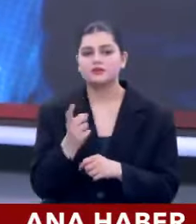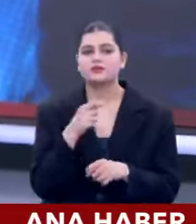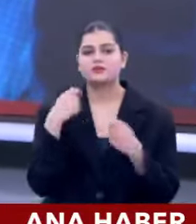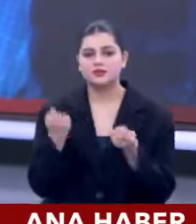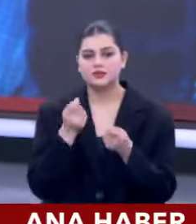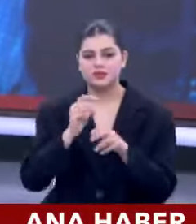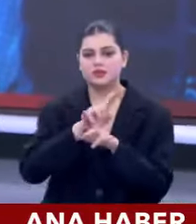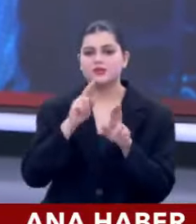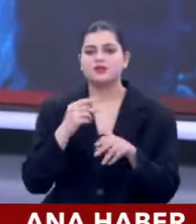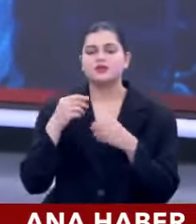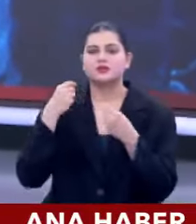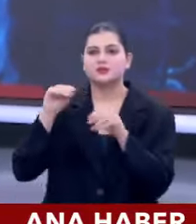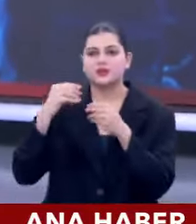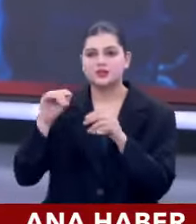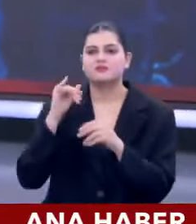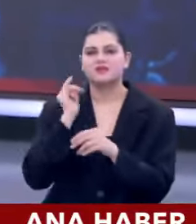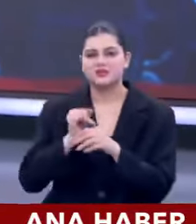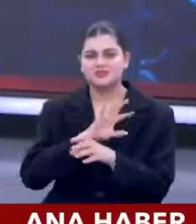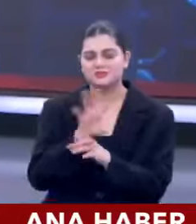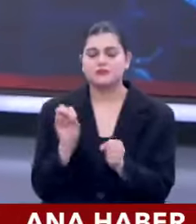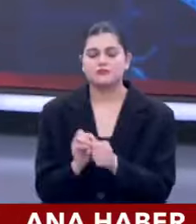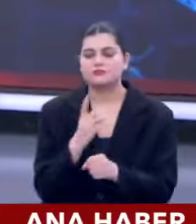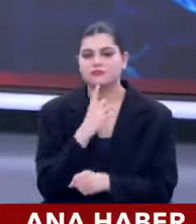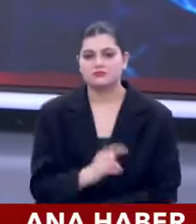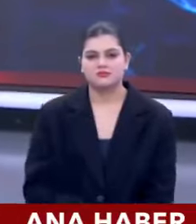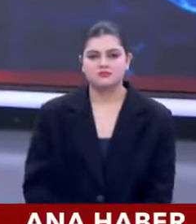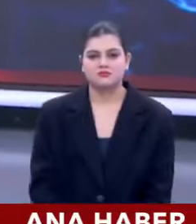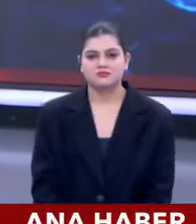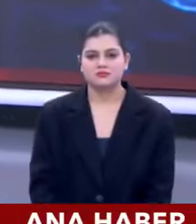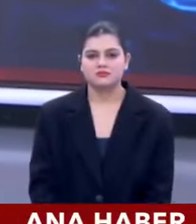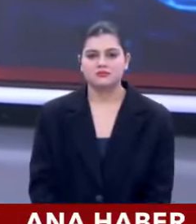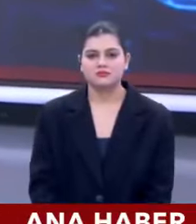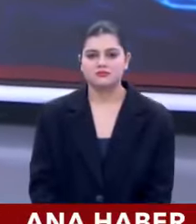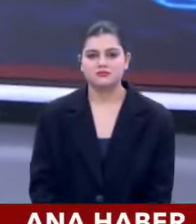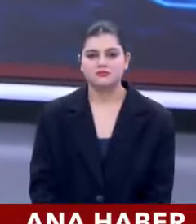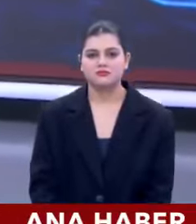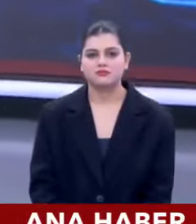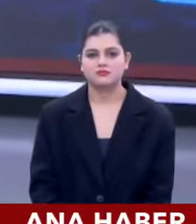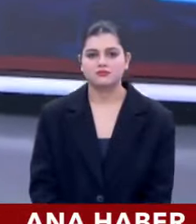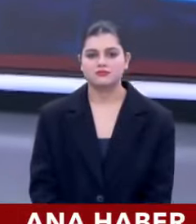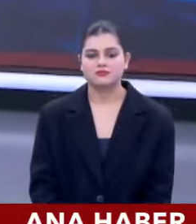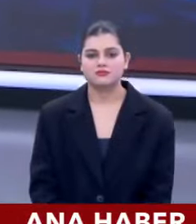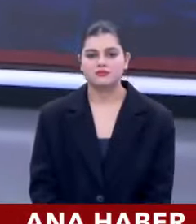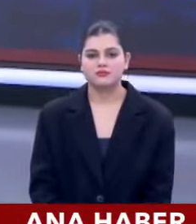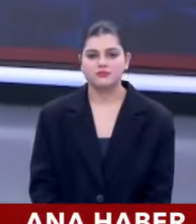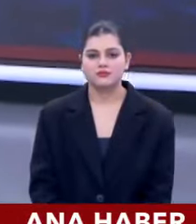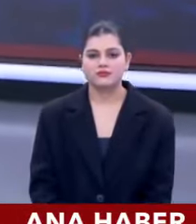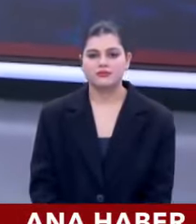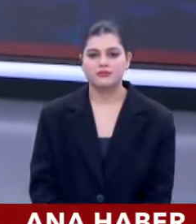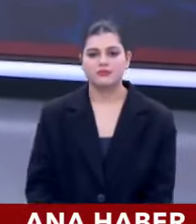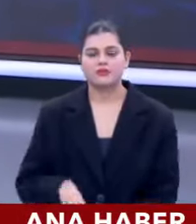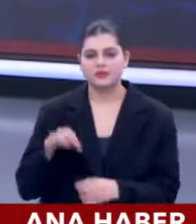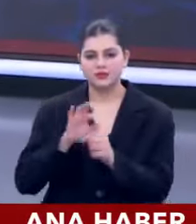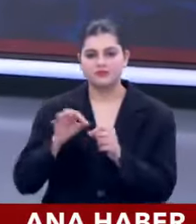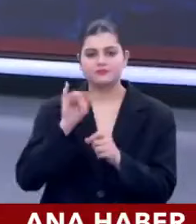işletmelerin imalathanelerin kirliliği pasaklı Vesaire Vesaire Vesaire Ne haberler yaptık Ne haberler şimdi o dönemlerde